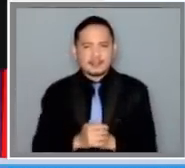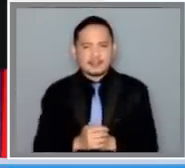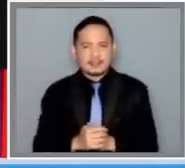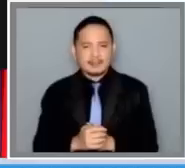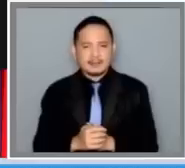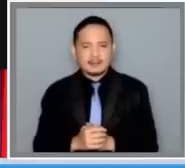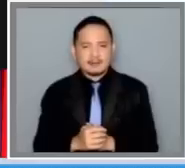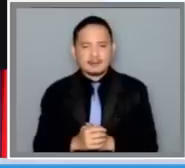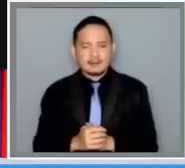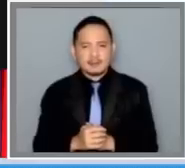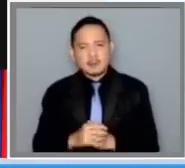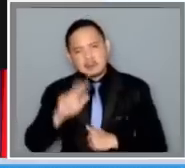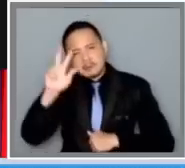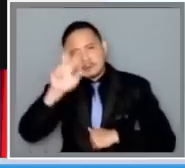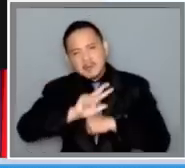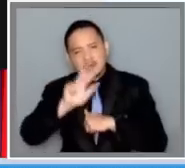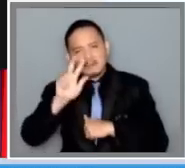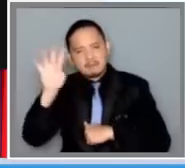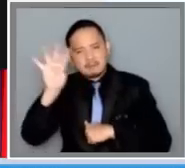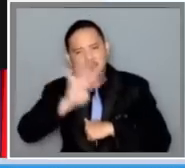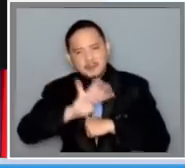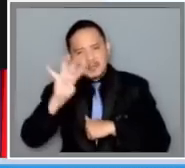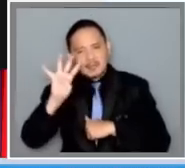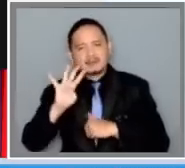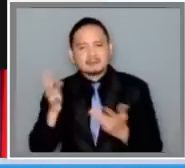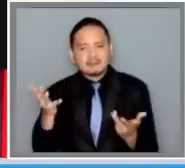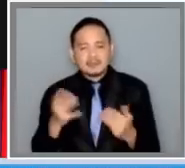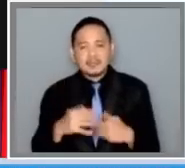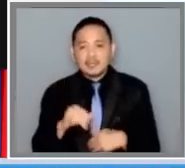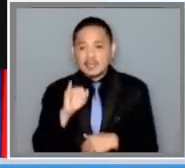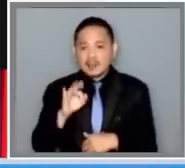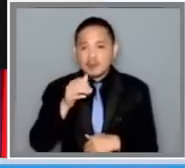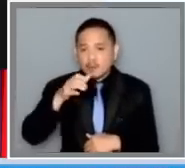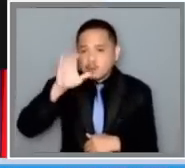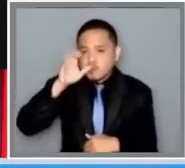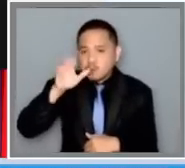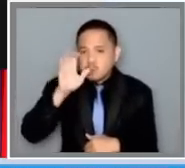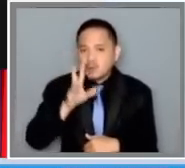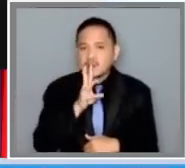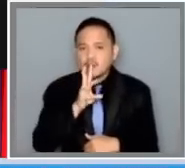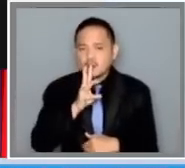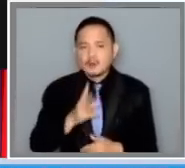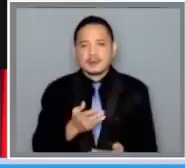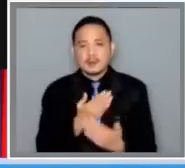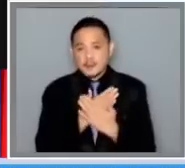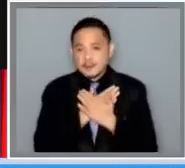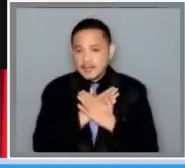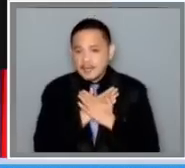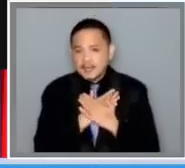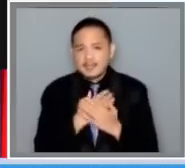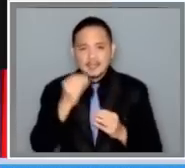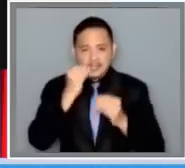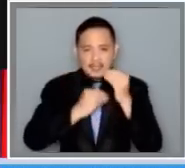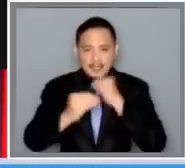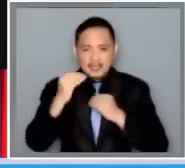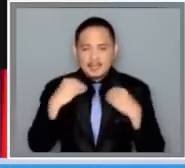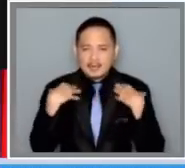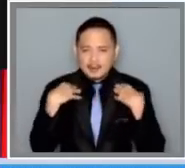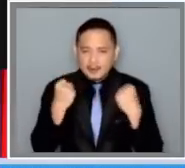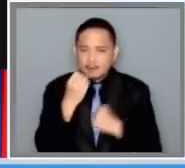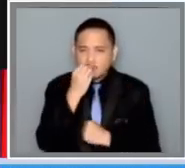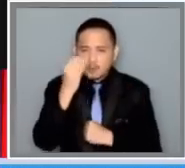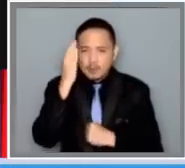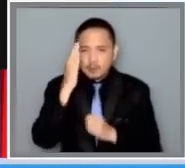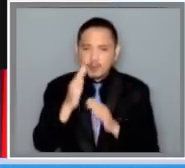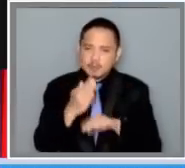yung 3 days, ganyan. With adequate hydration, rest, and eating the right kind of food, gagaling naman kaagad.